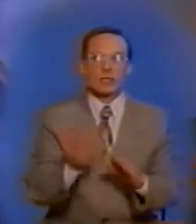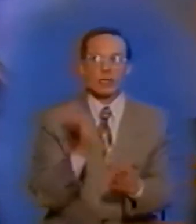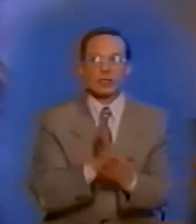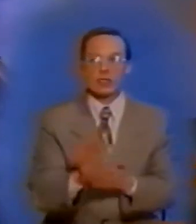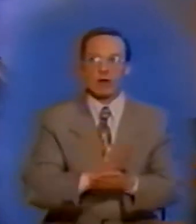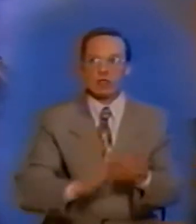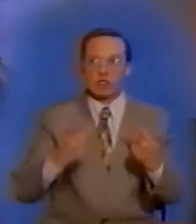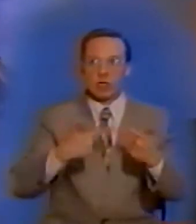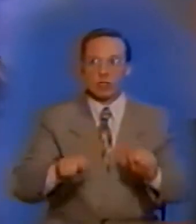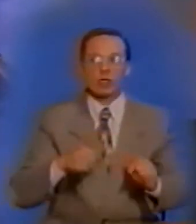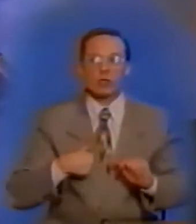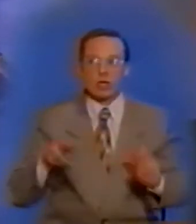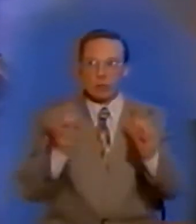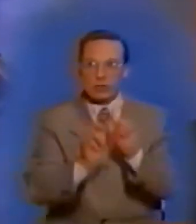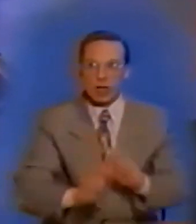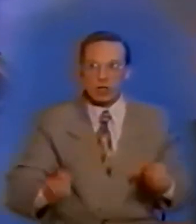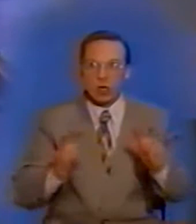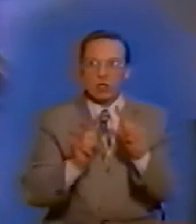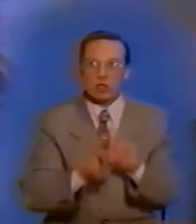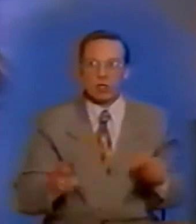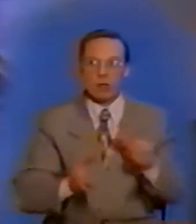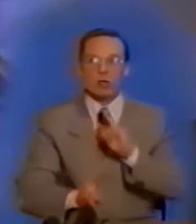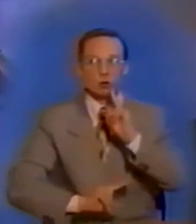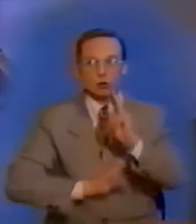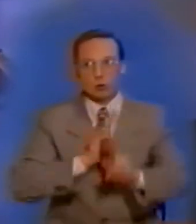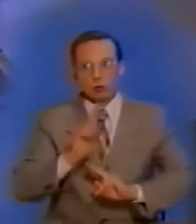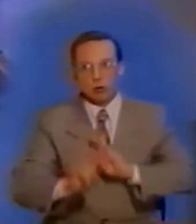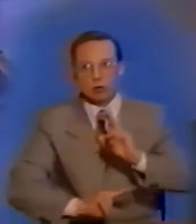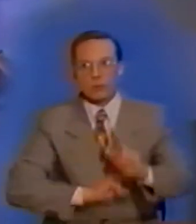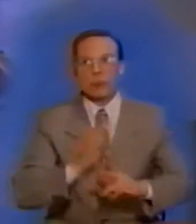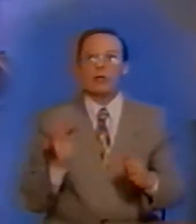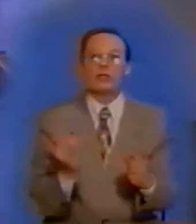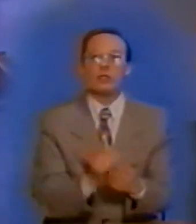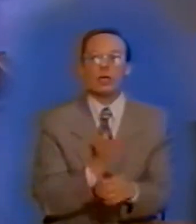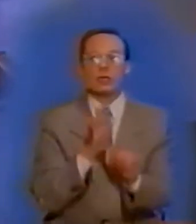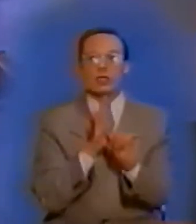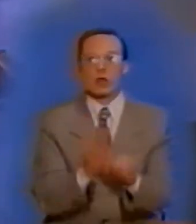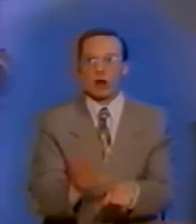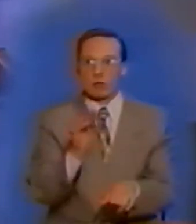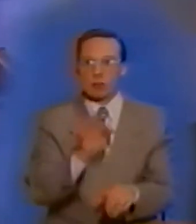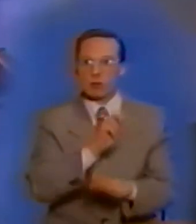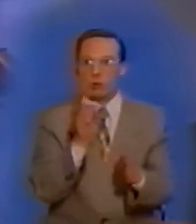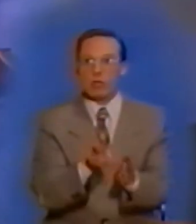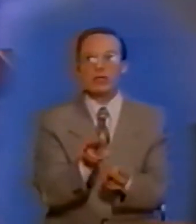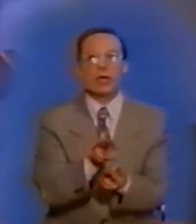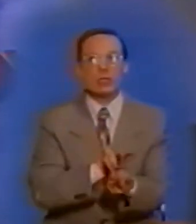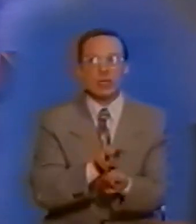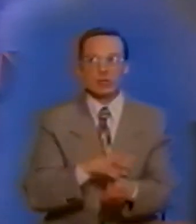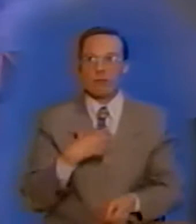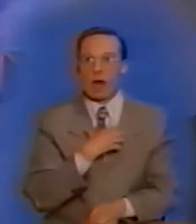kita, kadangi mes nagrinėjame, tyrėme skundus dėl diskriminacijos, bet būtent lyties